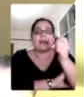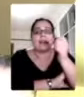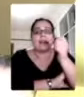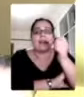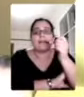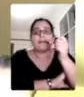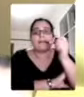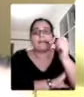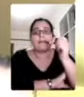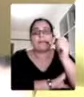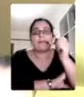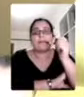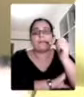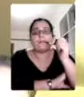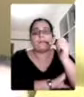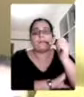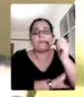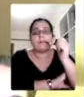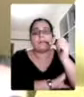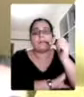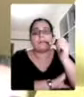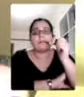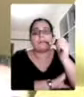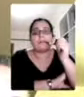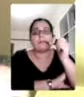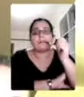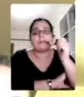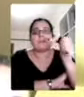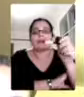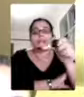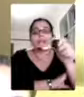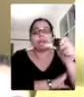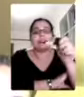muymuş yoksa severim manasında mı yazmış, onu anlayamadım.